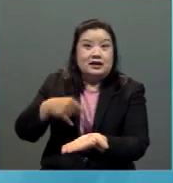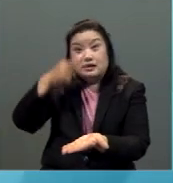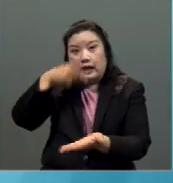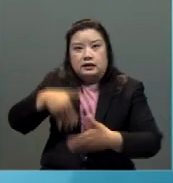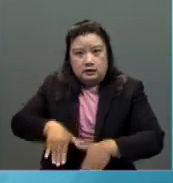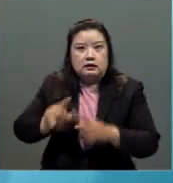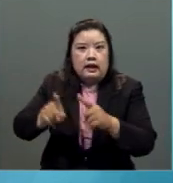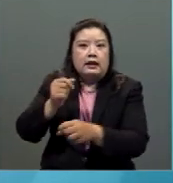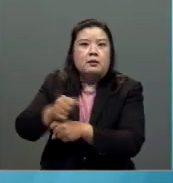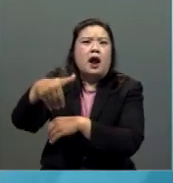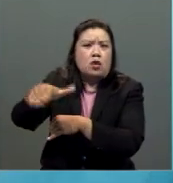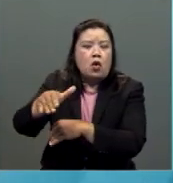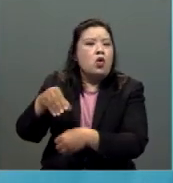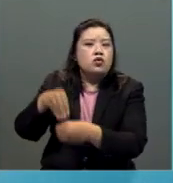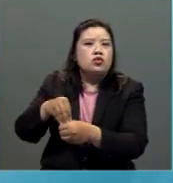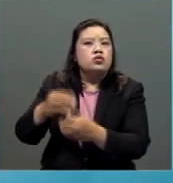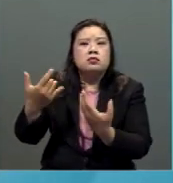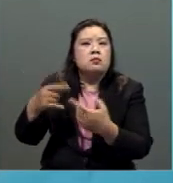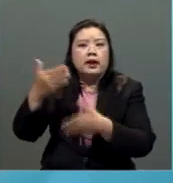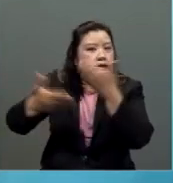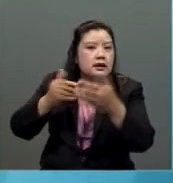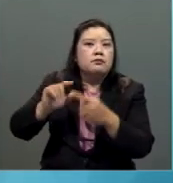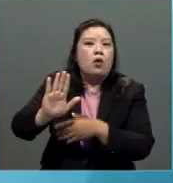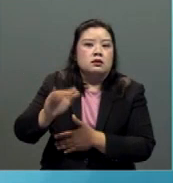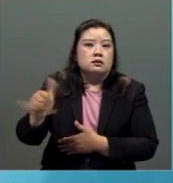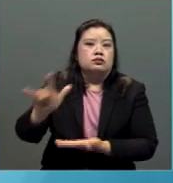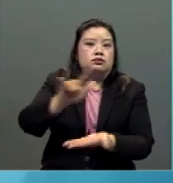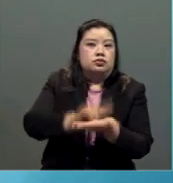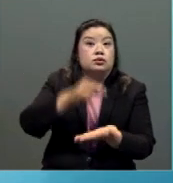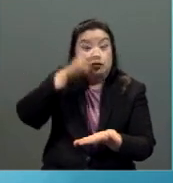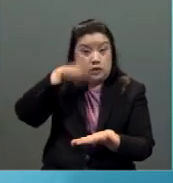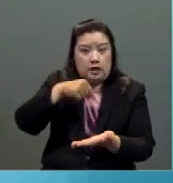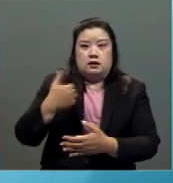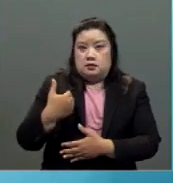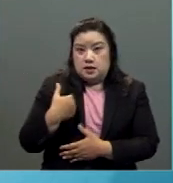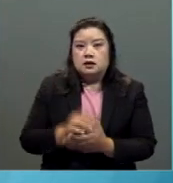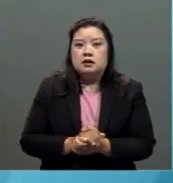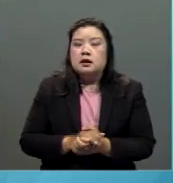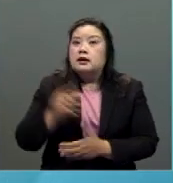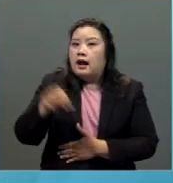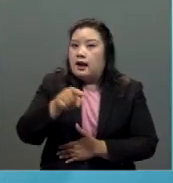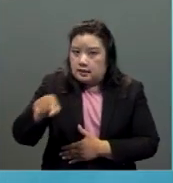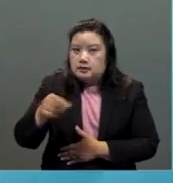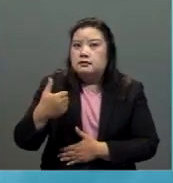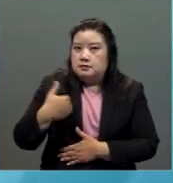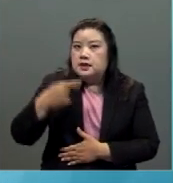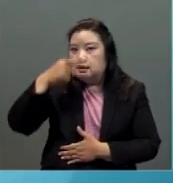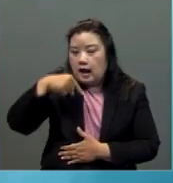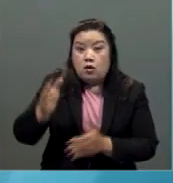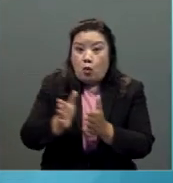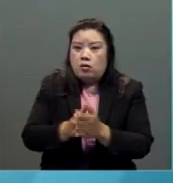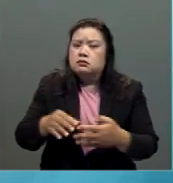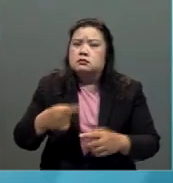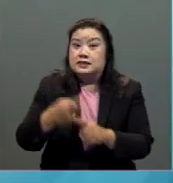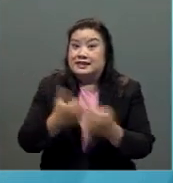ศนะครับครั้งนี้มีสหรัฐอเมริกา1คนอังกฤษ2คนนะครับซึ่งเดินทางมาก่อนตั้งแต่ช่วงสิ้นเดือนนี้นะครับ